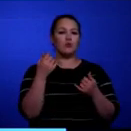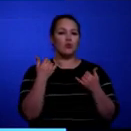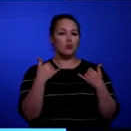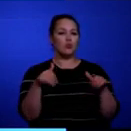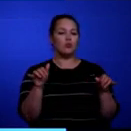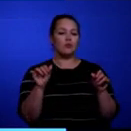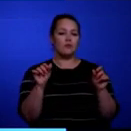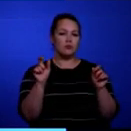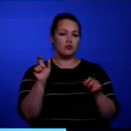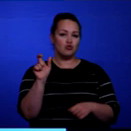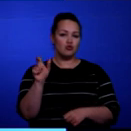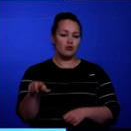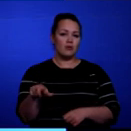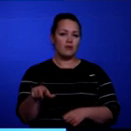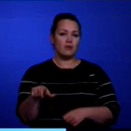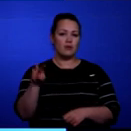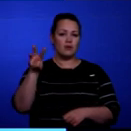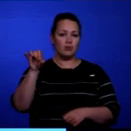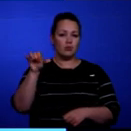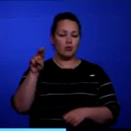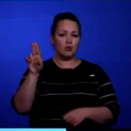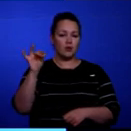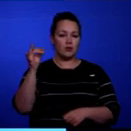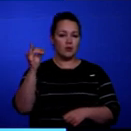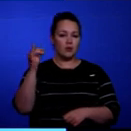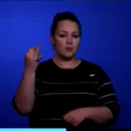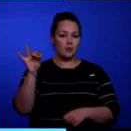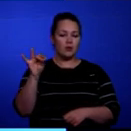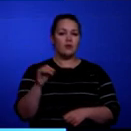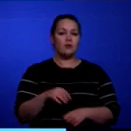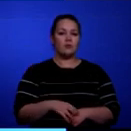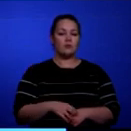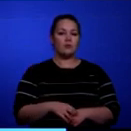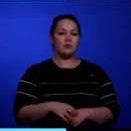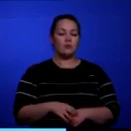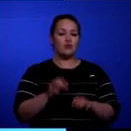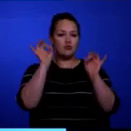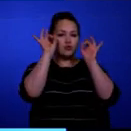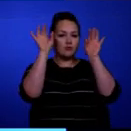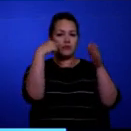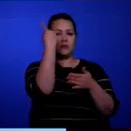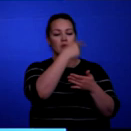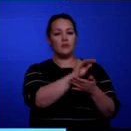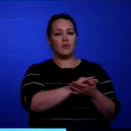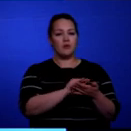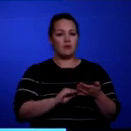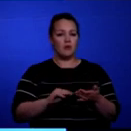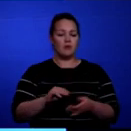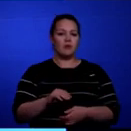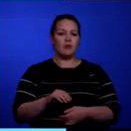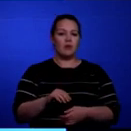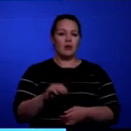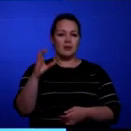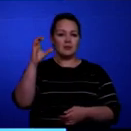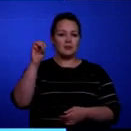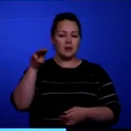человеке муки me известный писатель поэт сатирик на самом деле